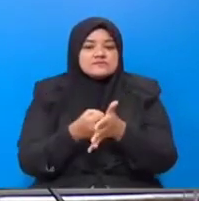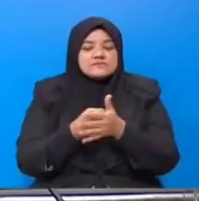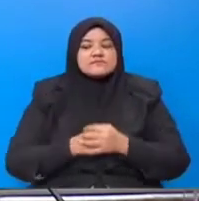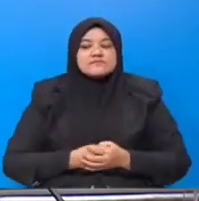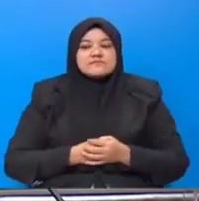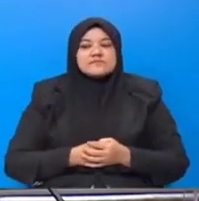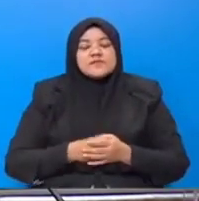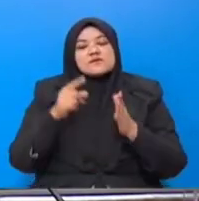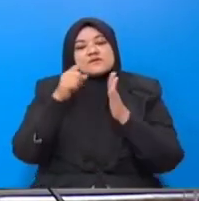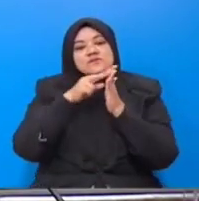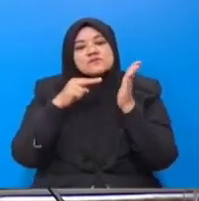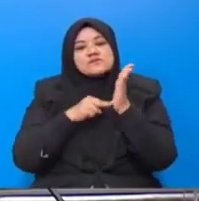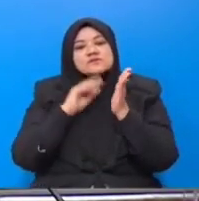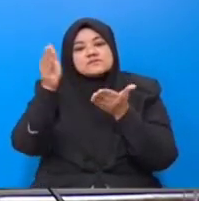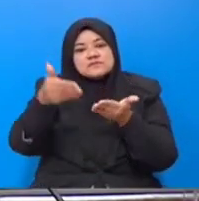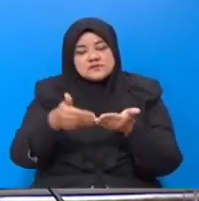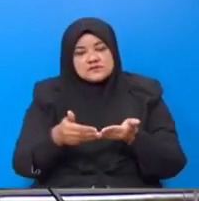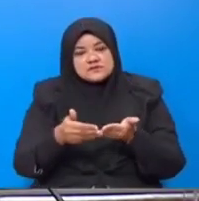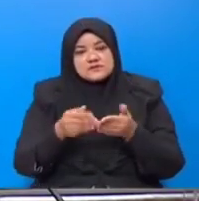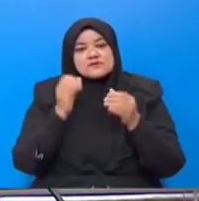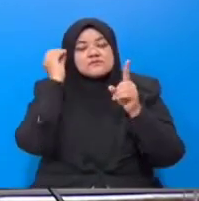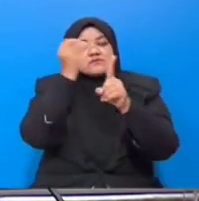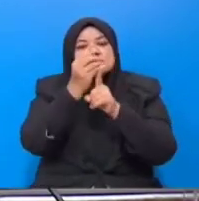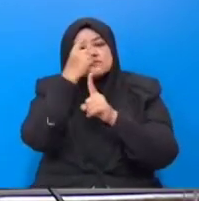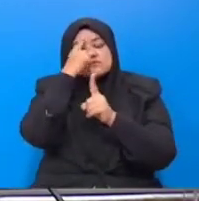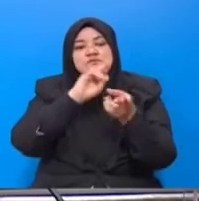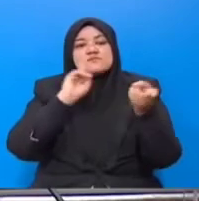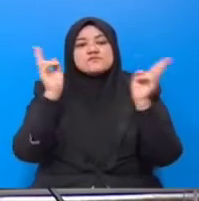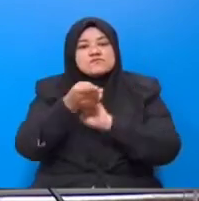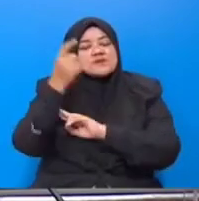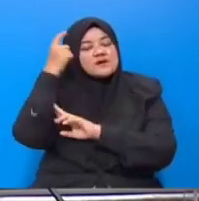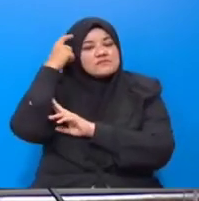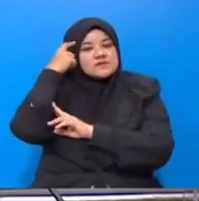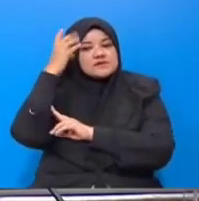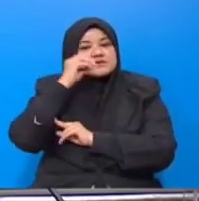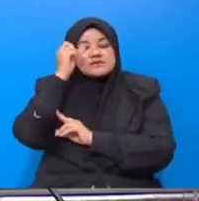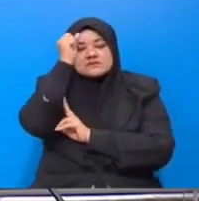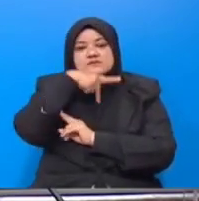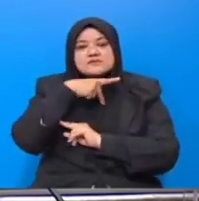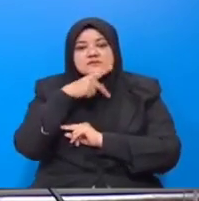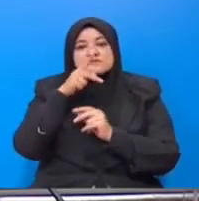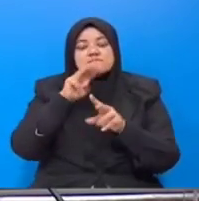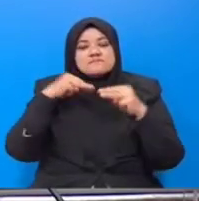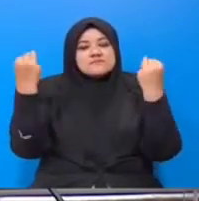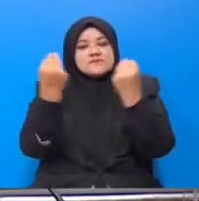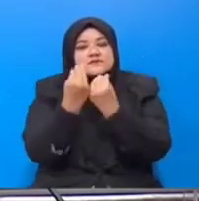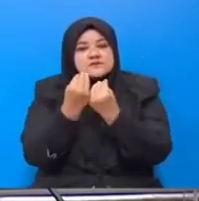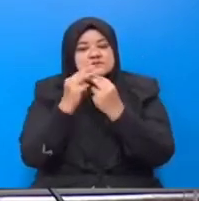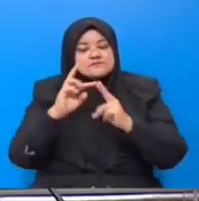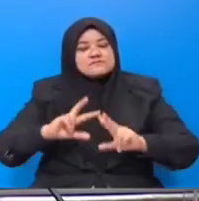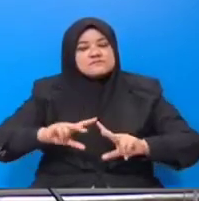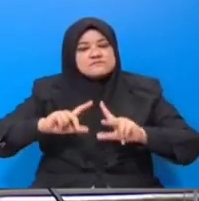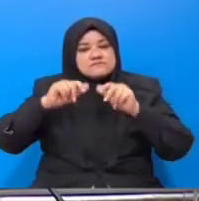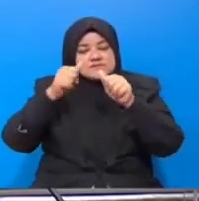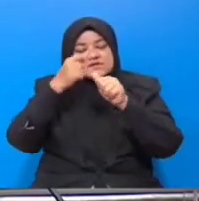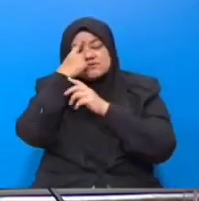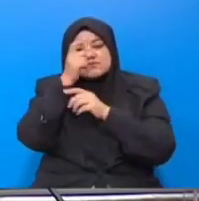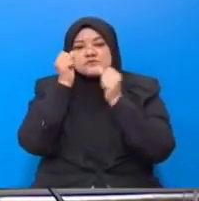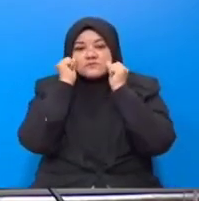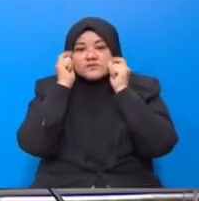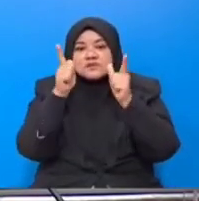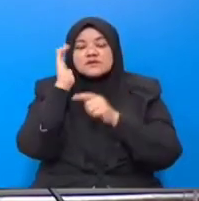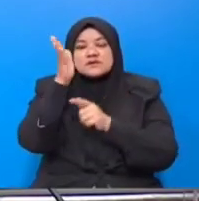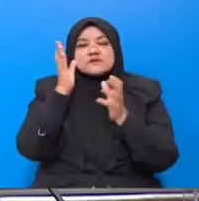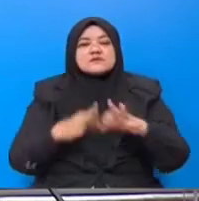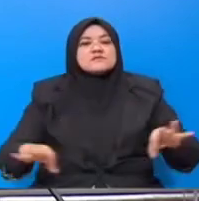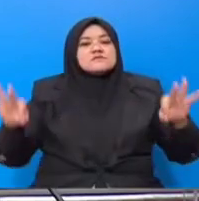kemalangan peraturan yang diperkenalkan adalah bertujuan untuk mengubah mindah dan sikap orang ramai secara berperingkat untuk